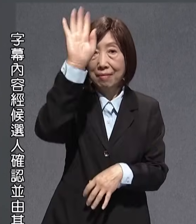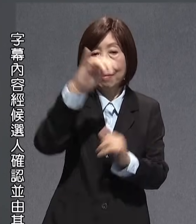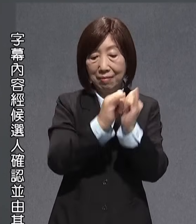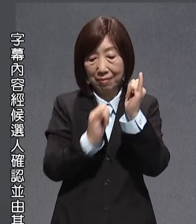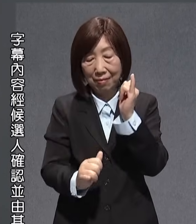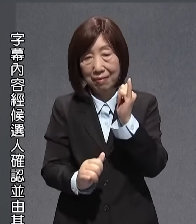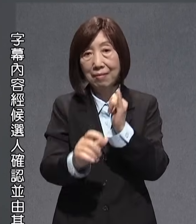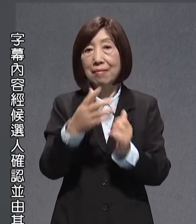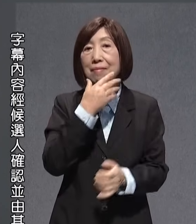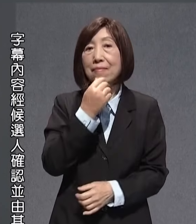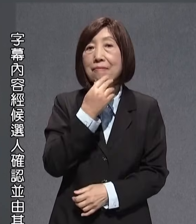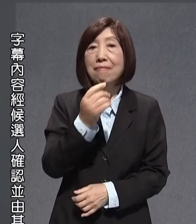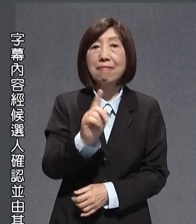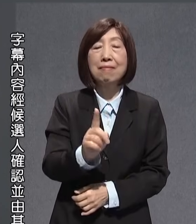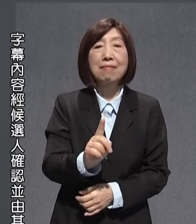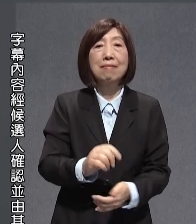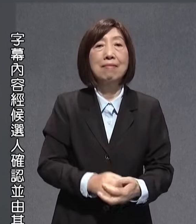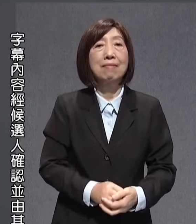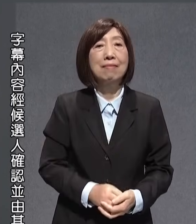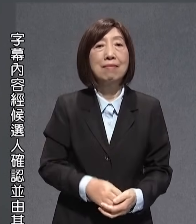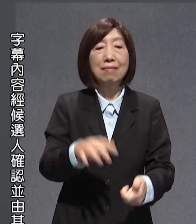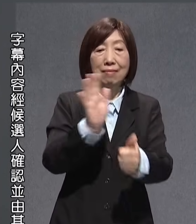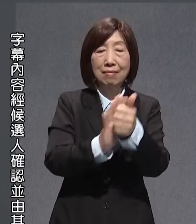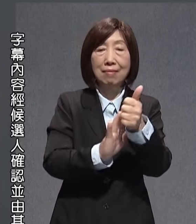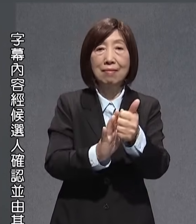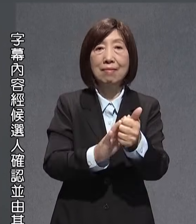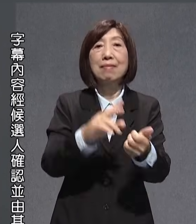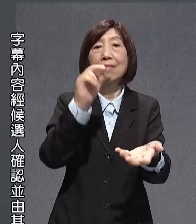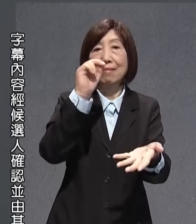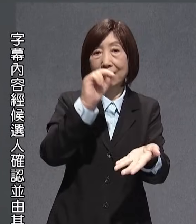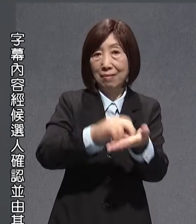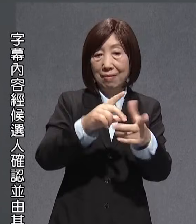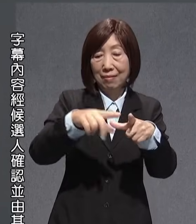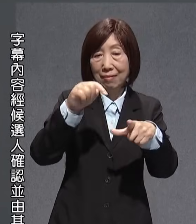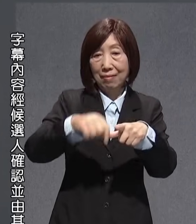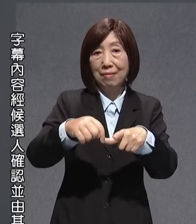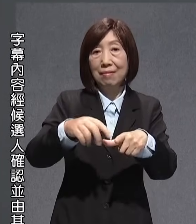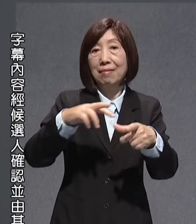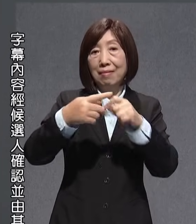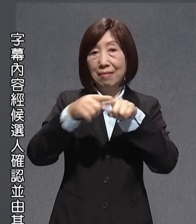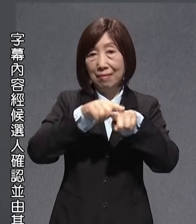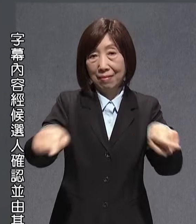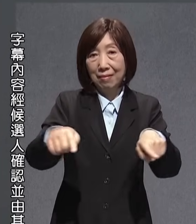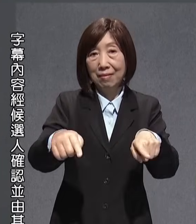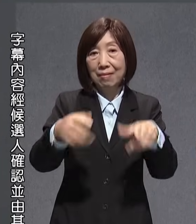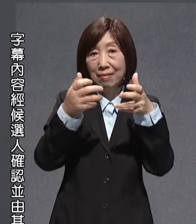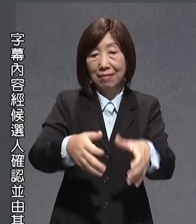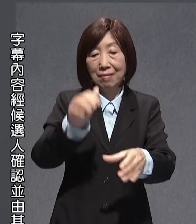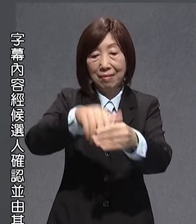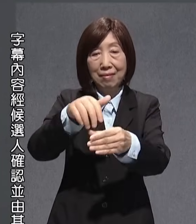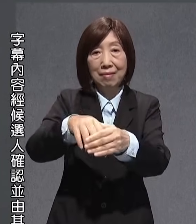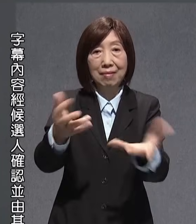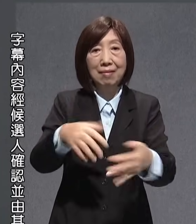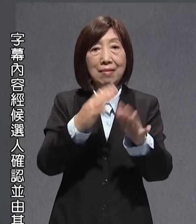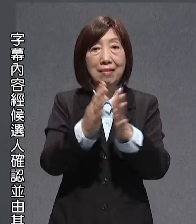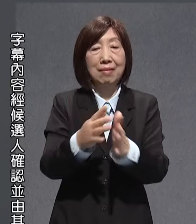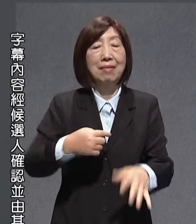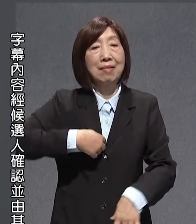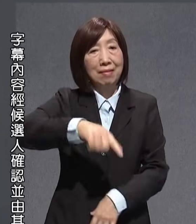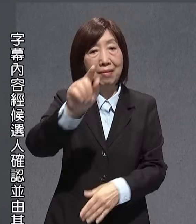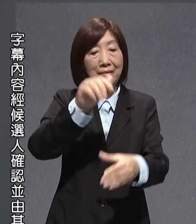幸福，甚至也会影响印太和平的重大选举当中，都能够挺身而